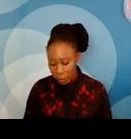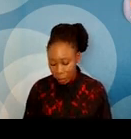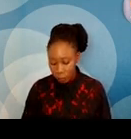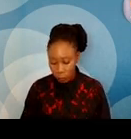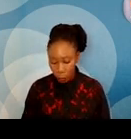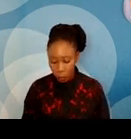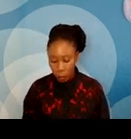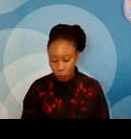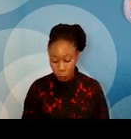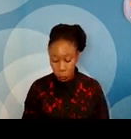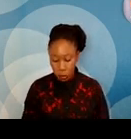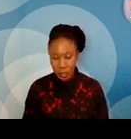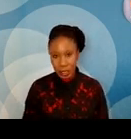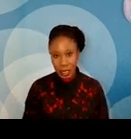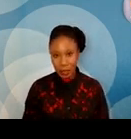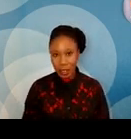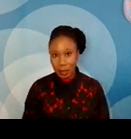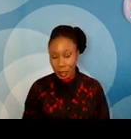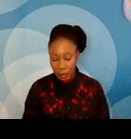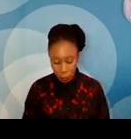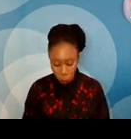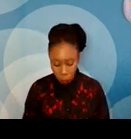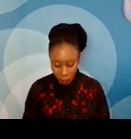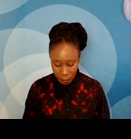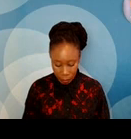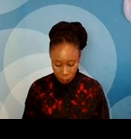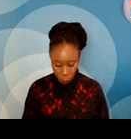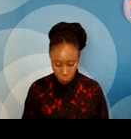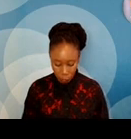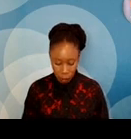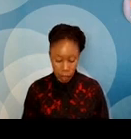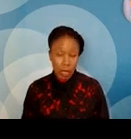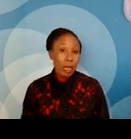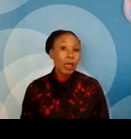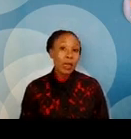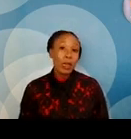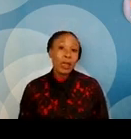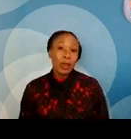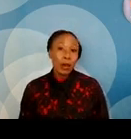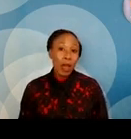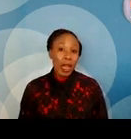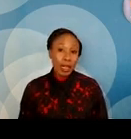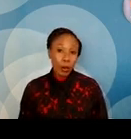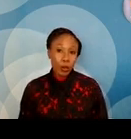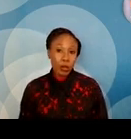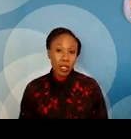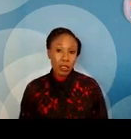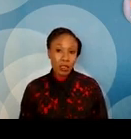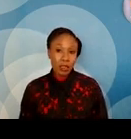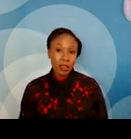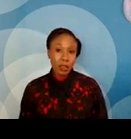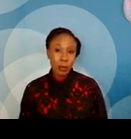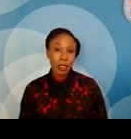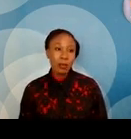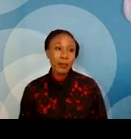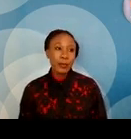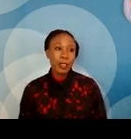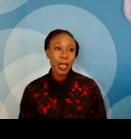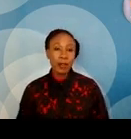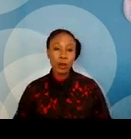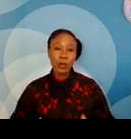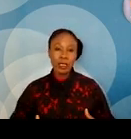arbete som kan vara fysiskt krävande i olika situationer. Och här är det också viktigt att ja,